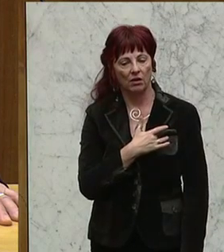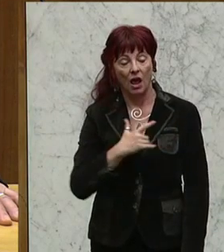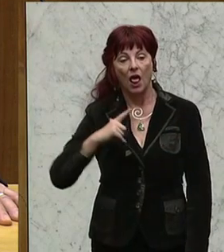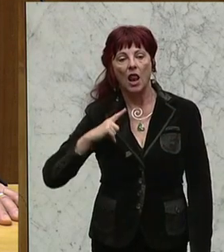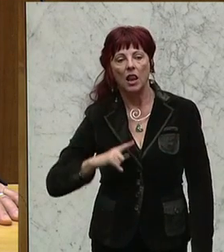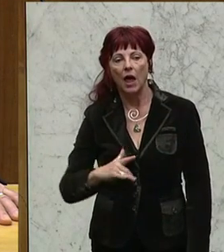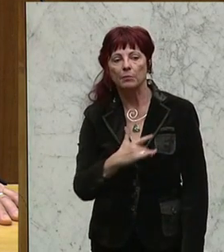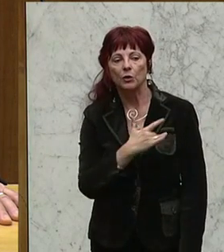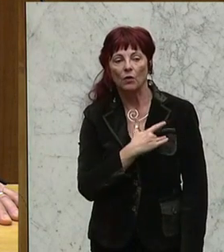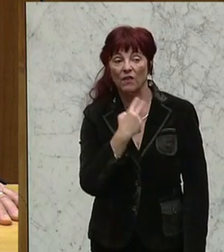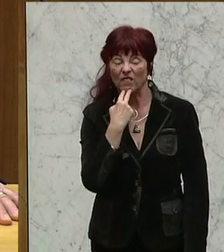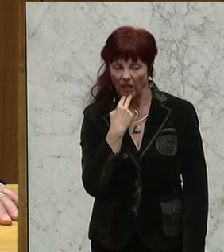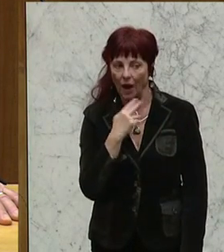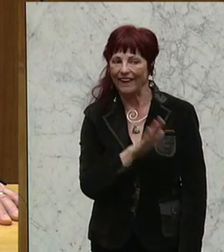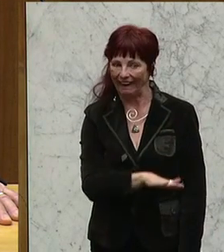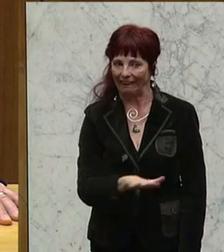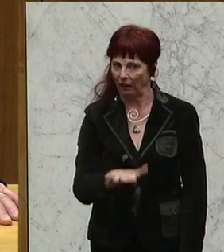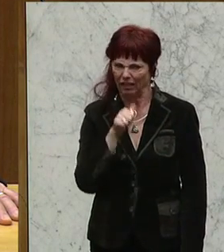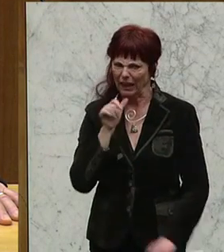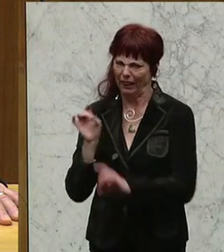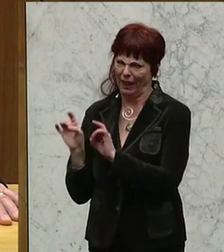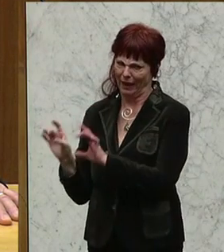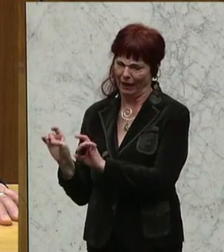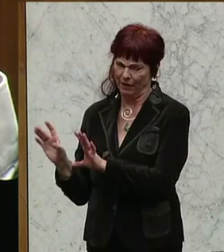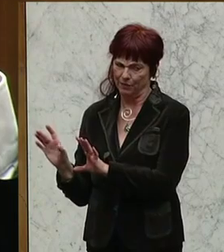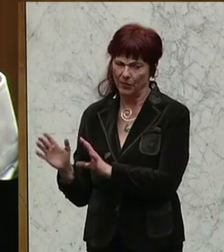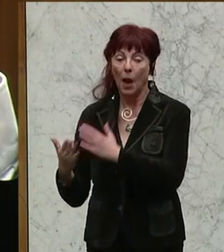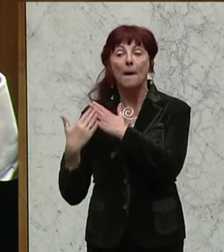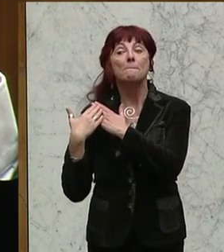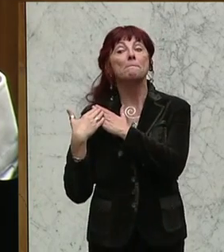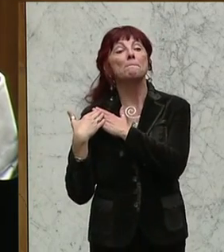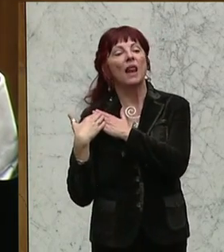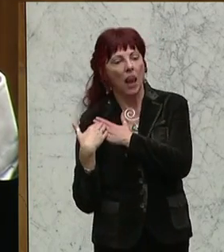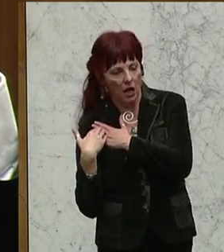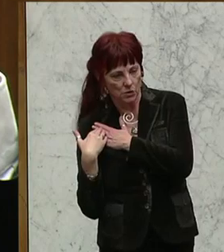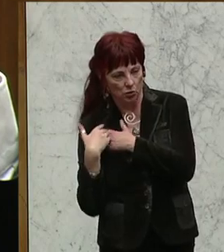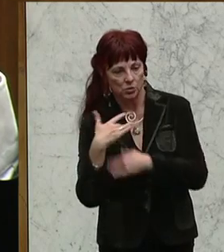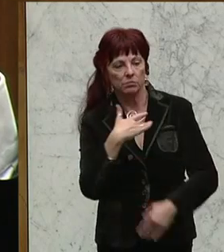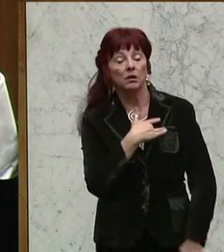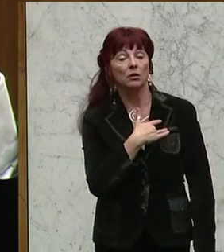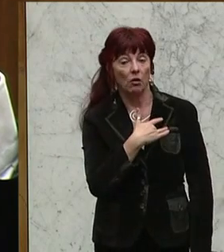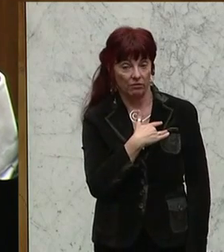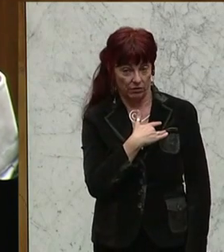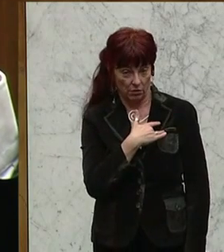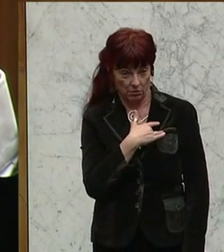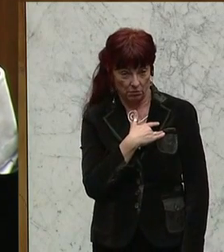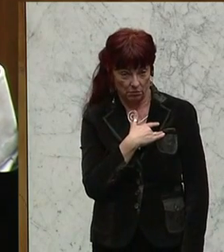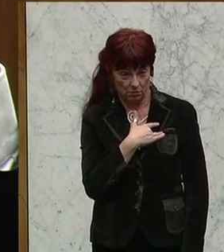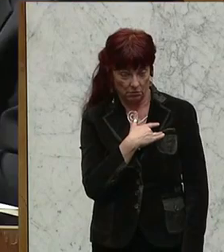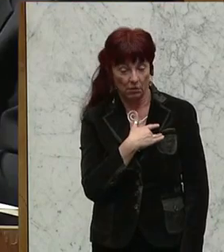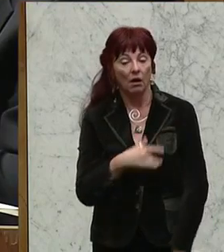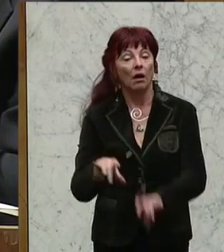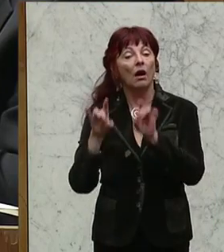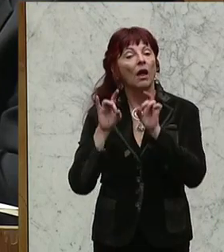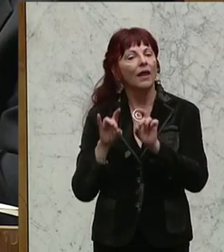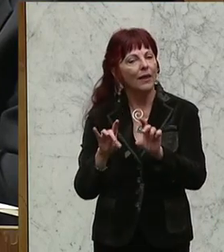Kinder nicht die Lehrer belastungsbetroffen sind in abgestufter Gewichtung